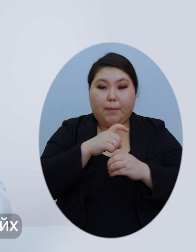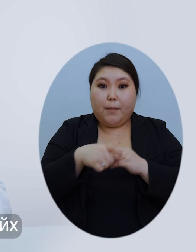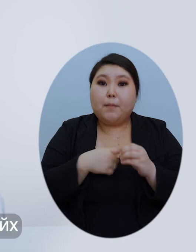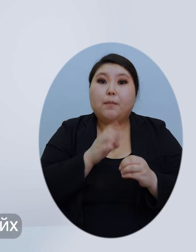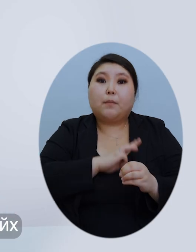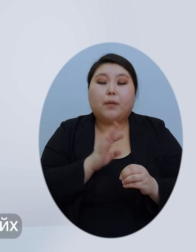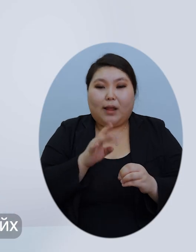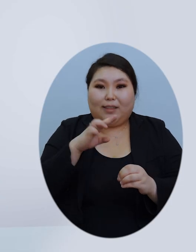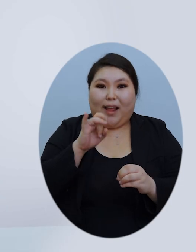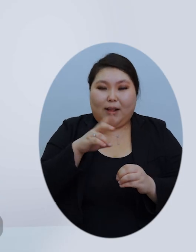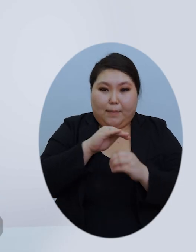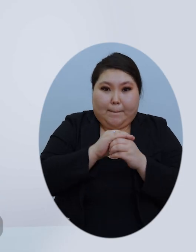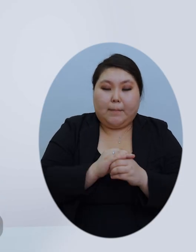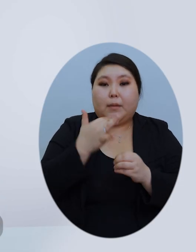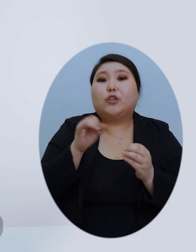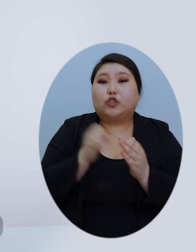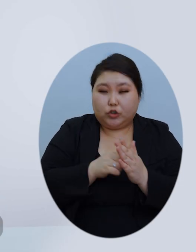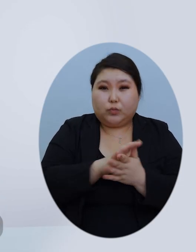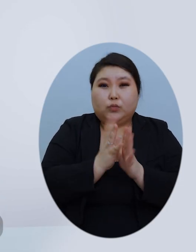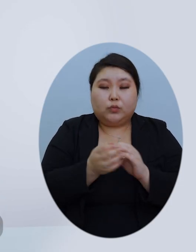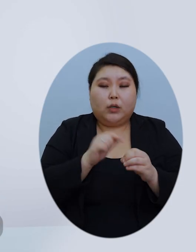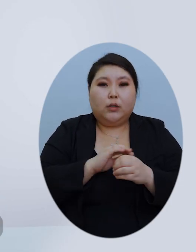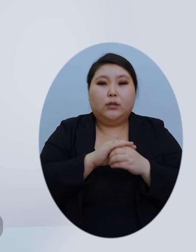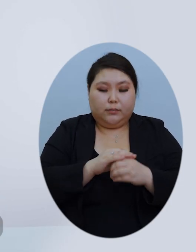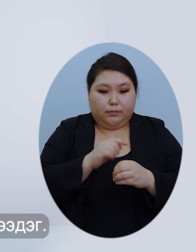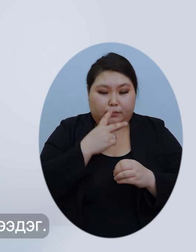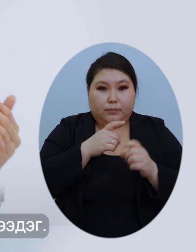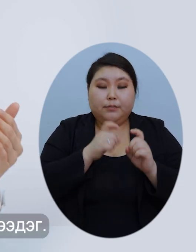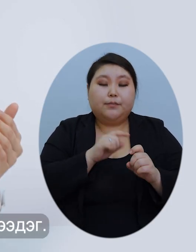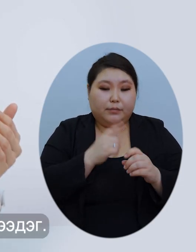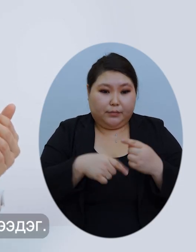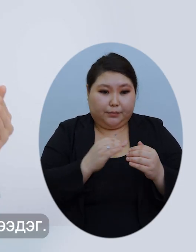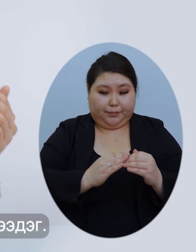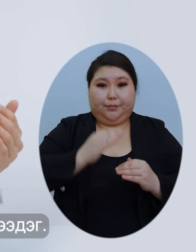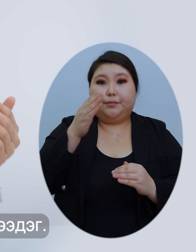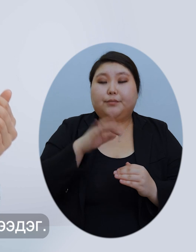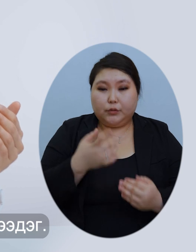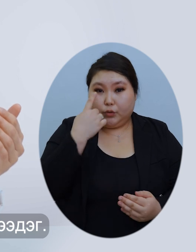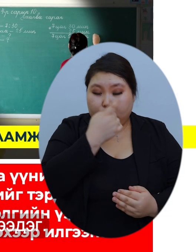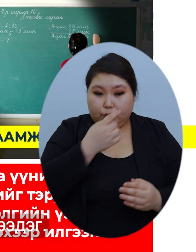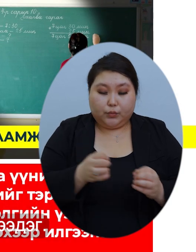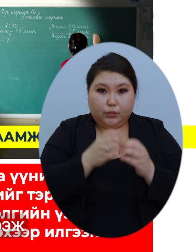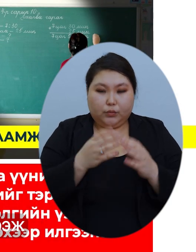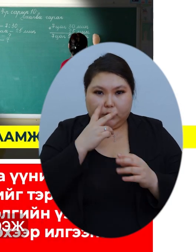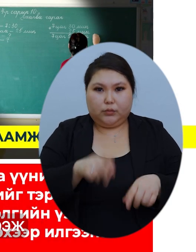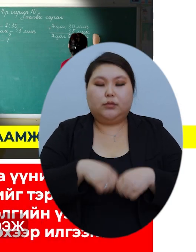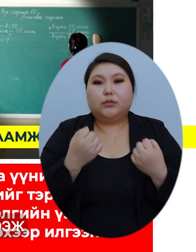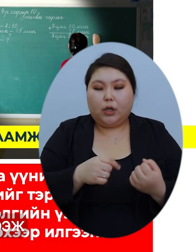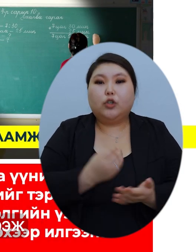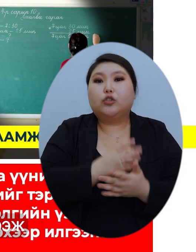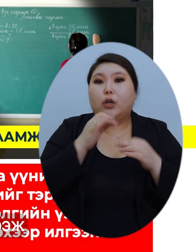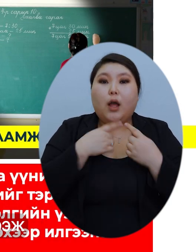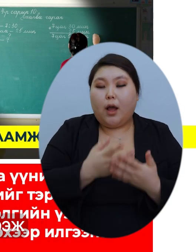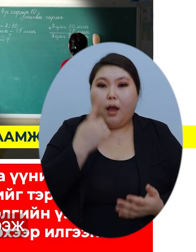тодорхой хэмжээний даралттай байх ёстой. Гэхдээ энэ даралт хэвийн хэмжээнээс ихсээд ирэхээрээ нүдний бүтцүүдийг гэмтээдэг. Өөрөөр